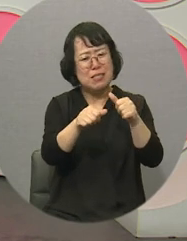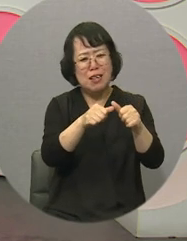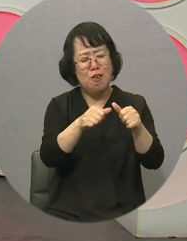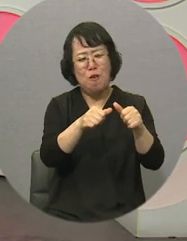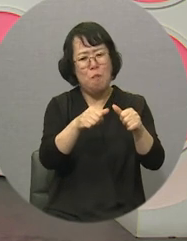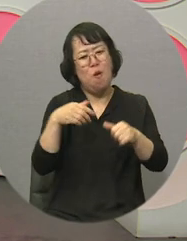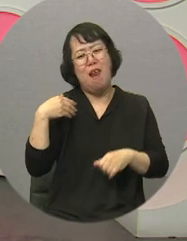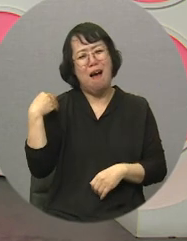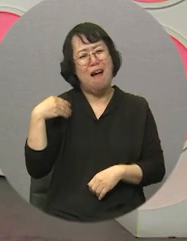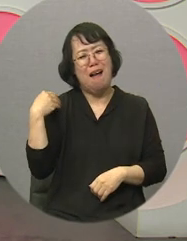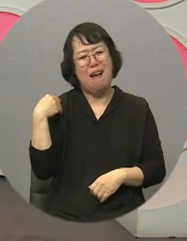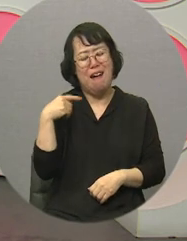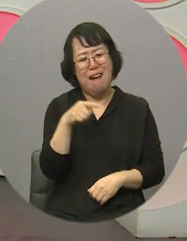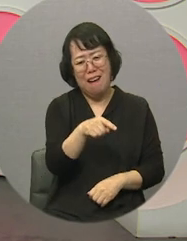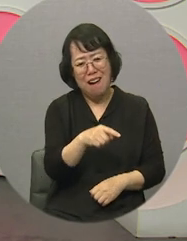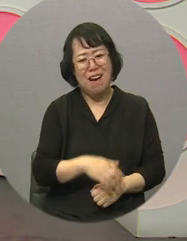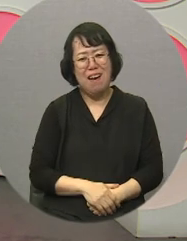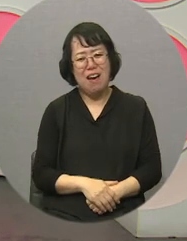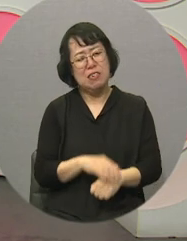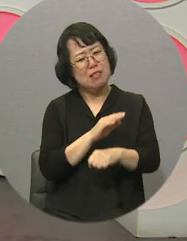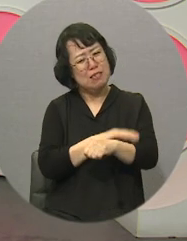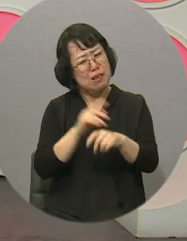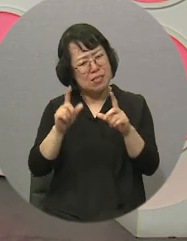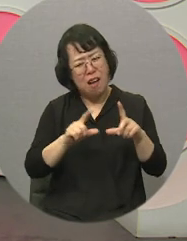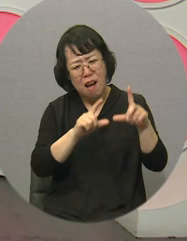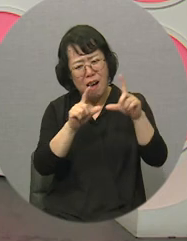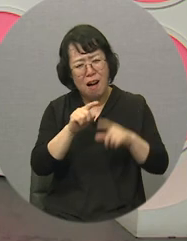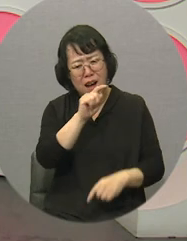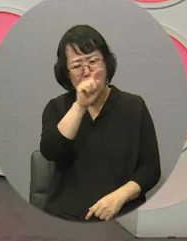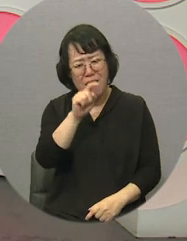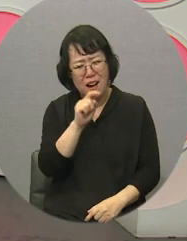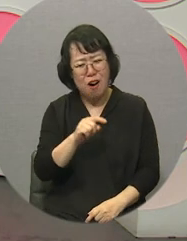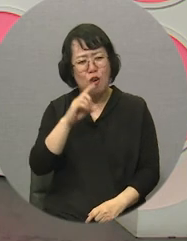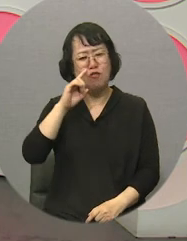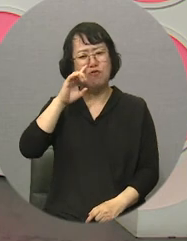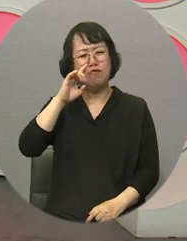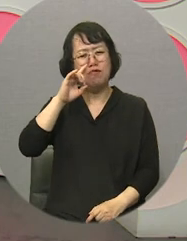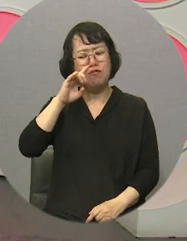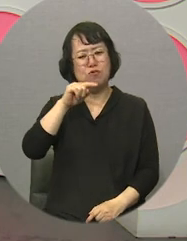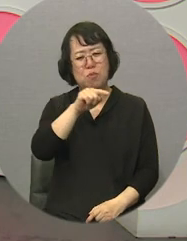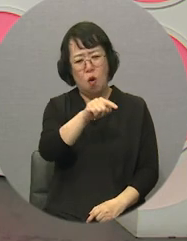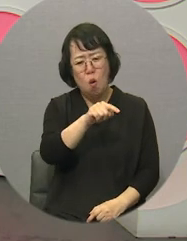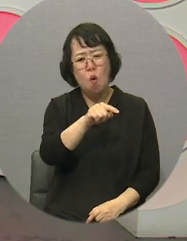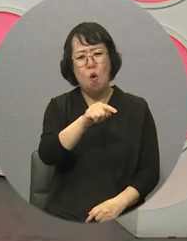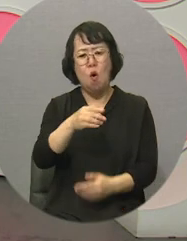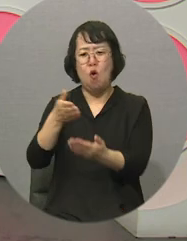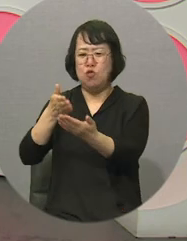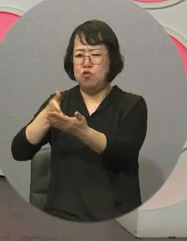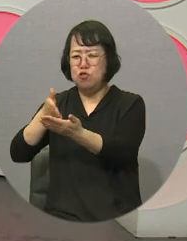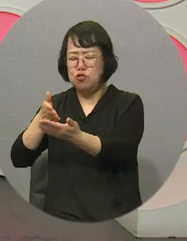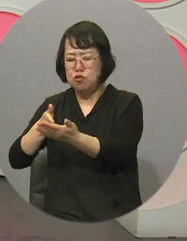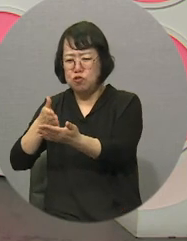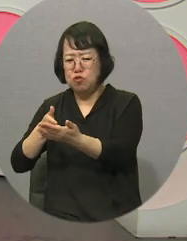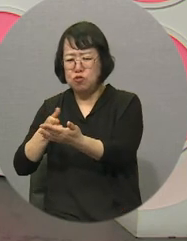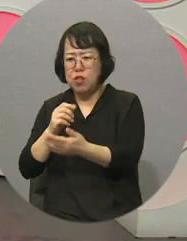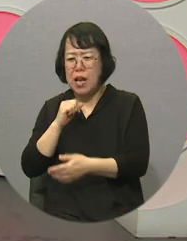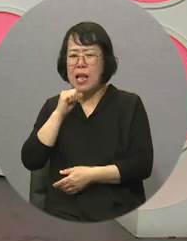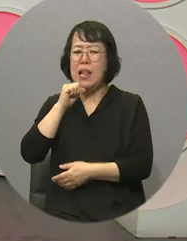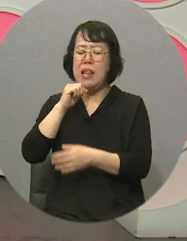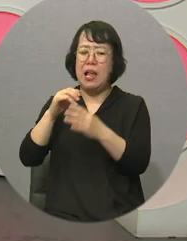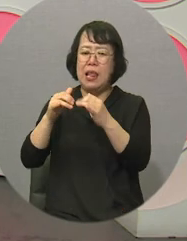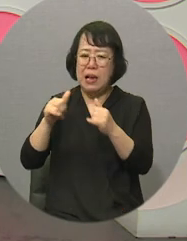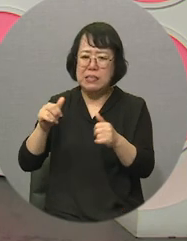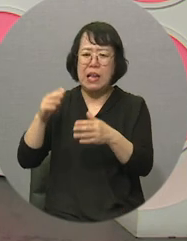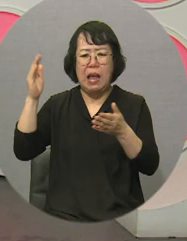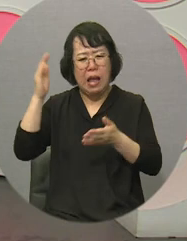보호 종료 아동에 관한 뉴스를 볼 때면 늘 이상하게 다른 학생들보다 그 원주라는